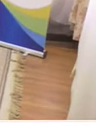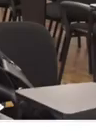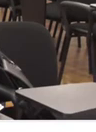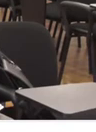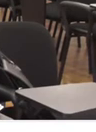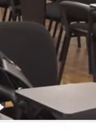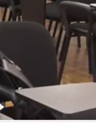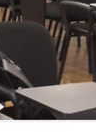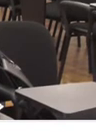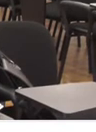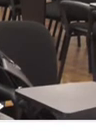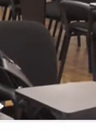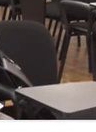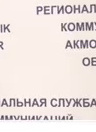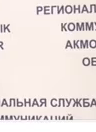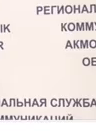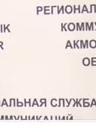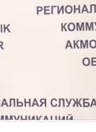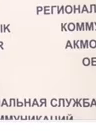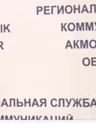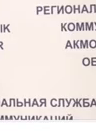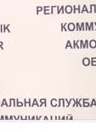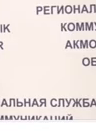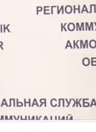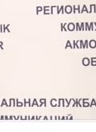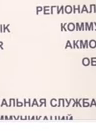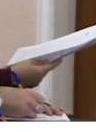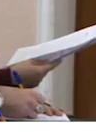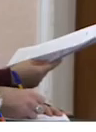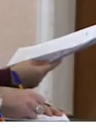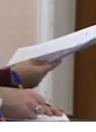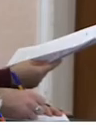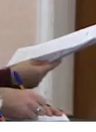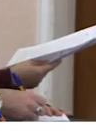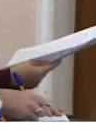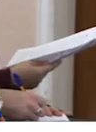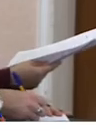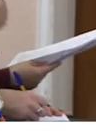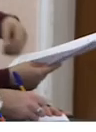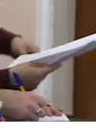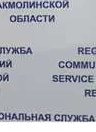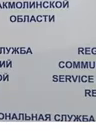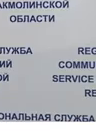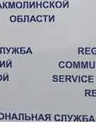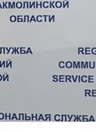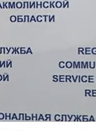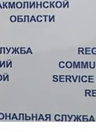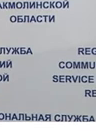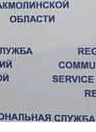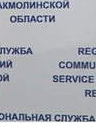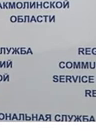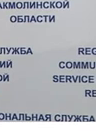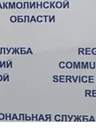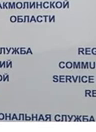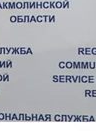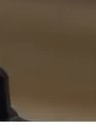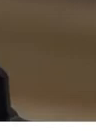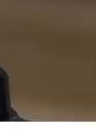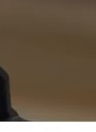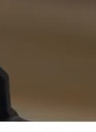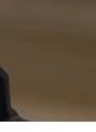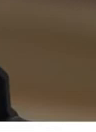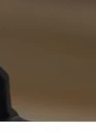Өткен аптада Астрахан, Атбасар, Біржансал, Бұланды және Бурабай аудандарының әкімдері бұқаралық ақпарат құралы өкілдерімен брифинг өткізіп, өз өңірлері бойынша есеп